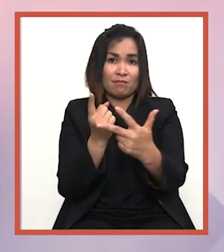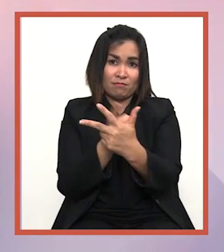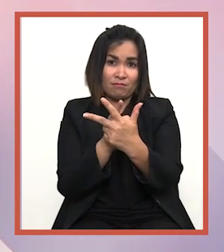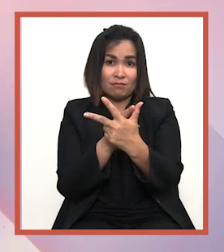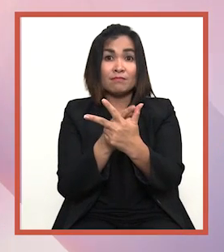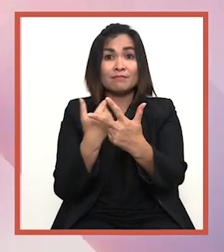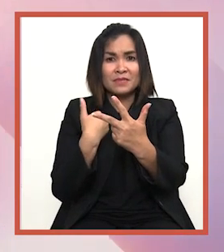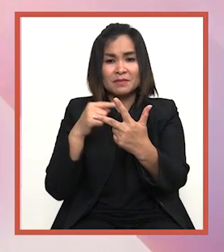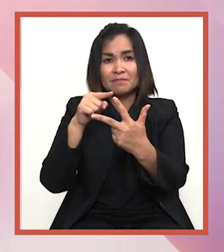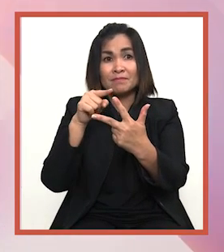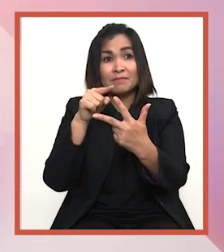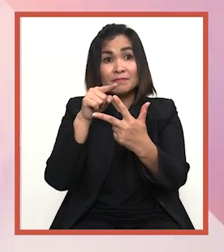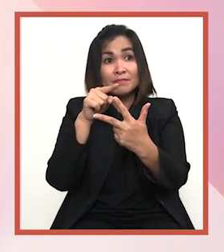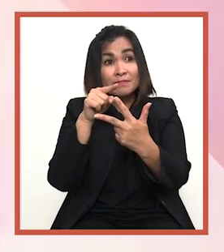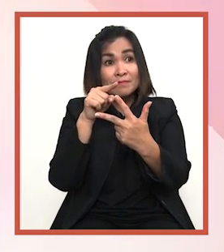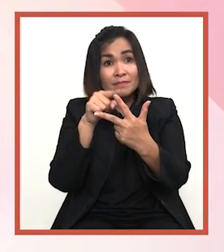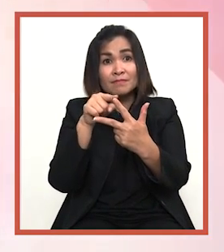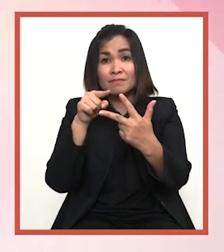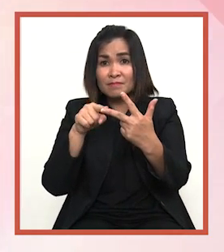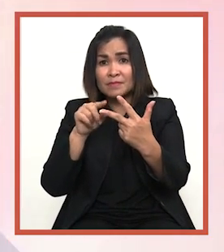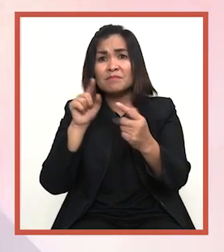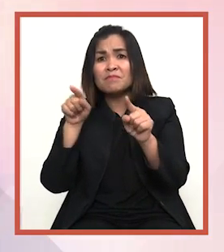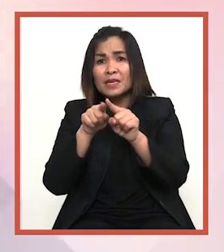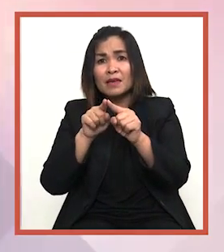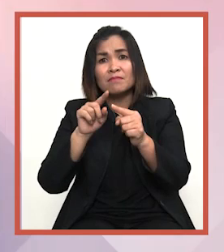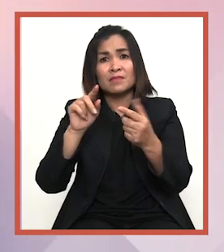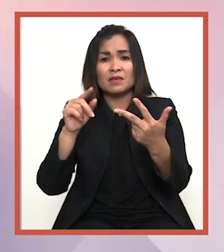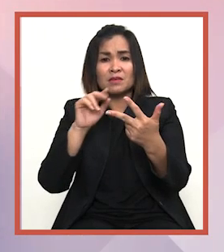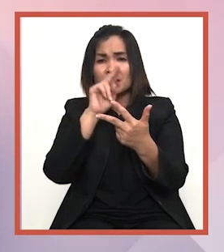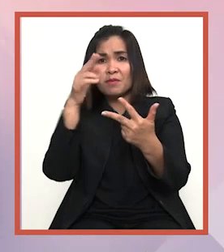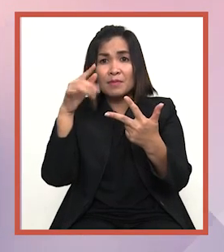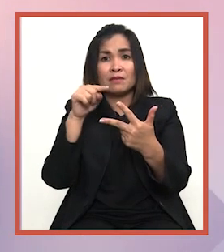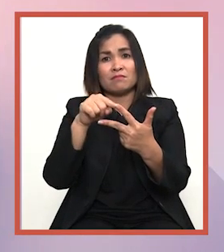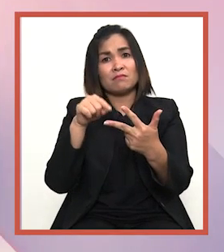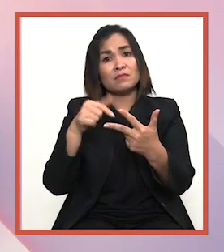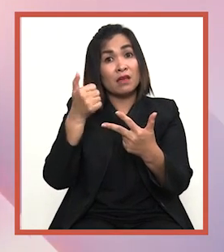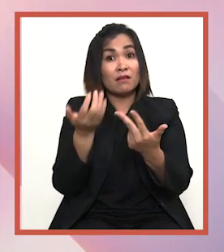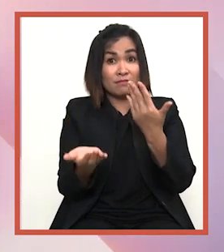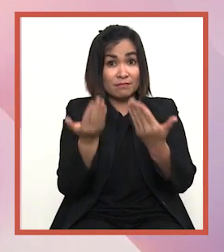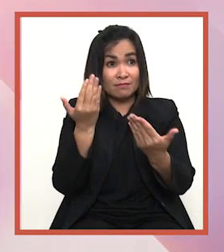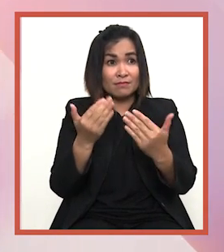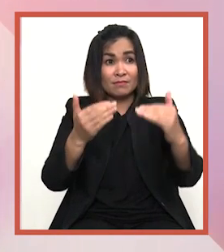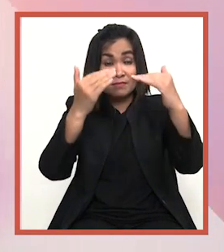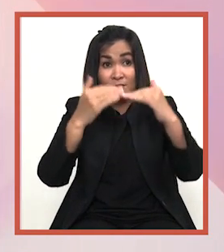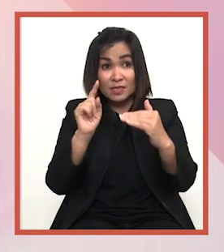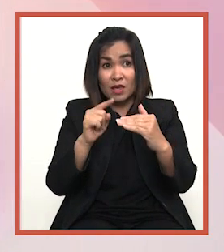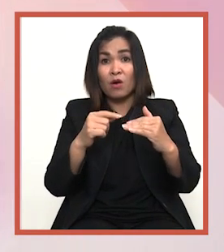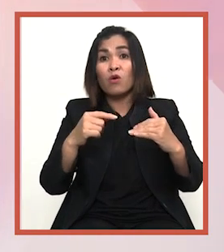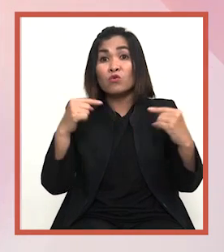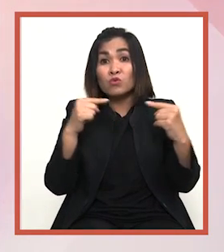แบบงานติดตั้งนะครับจะใช้เหมือนกันนะครับหรือว่าจะไม่ใช้เลยนั่นเองนะครับนะส่วนต่อมากล่องต่อแยกส